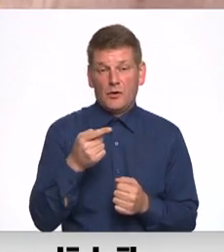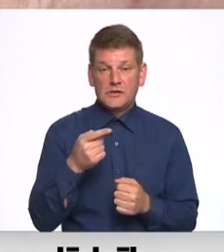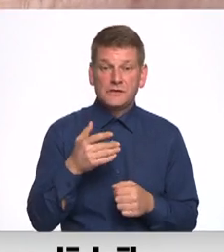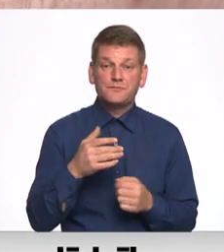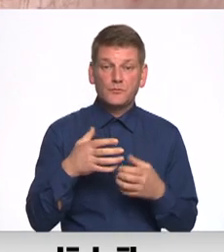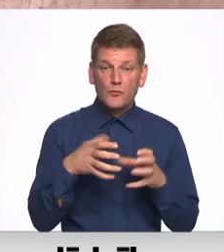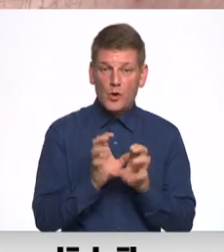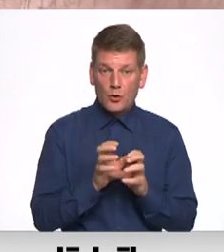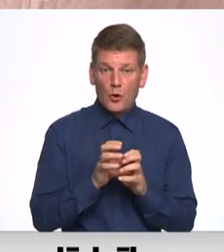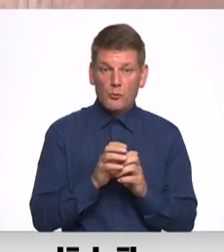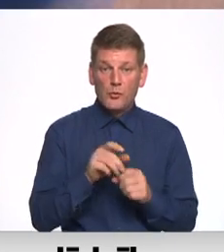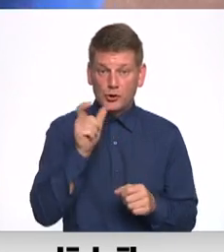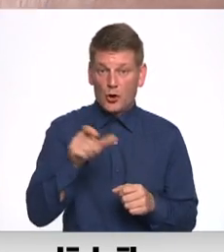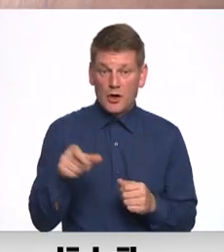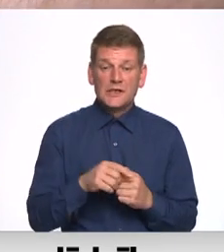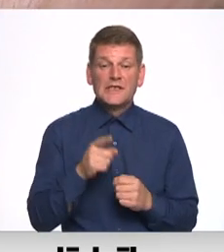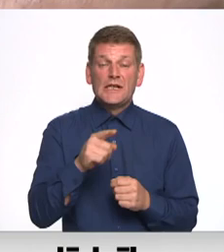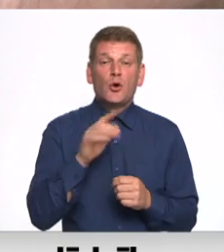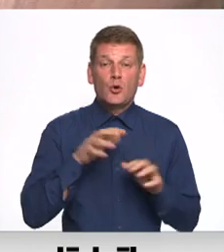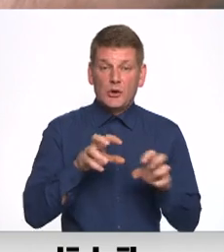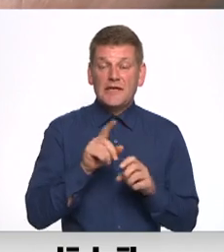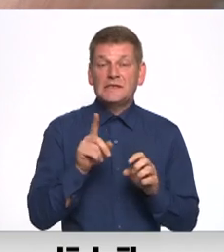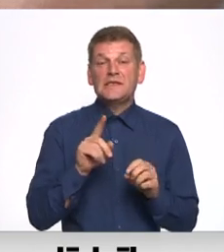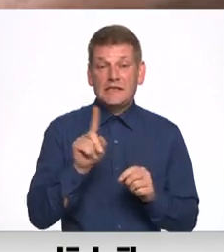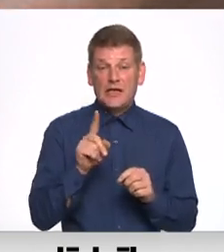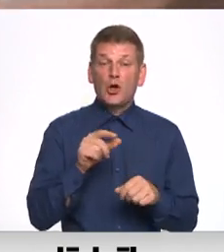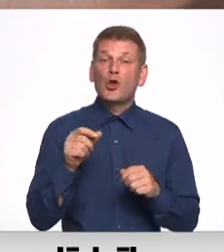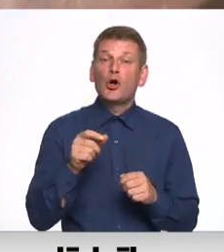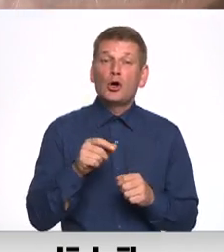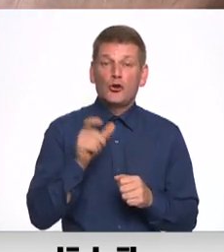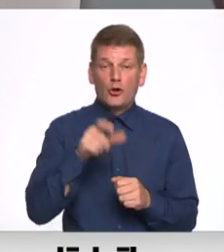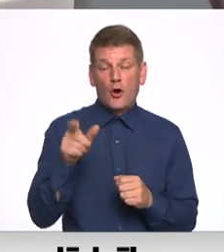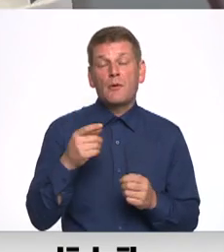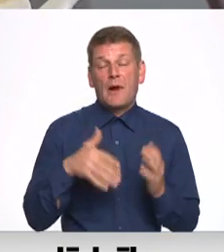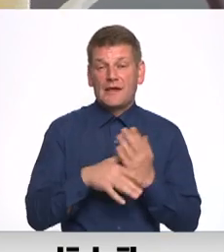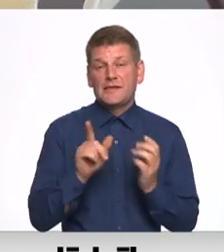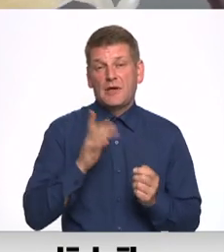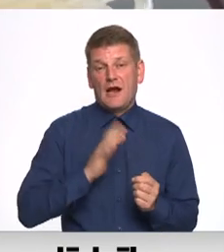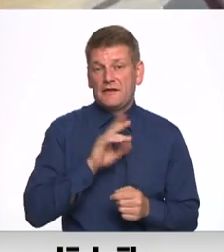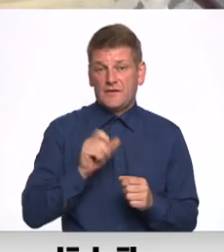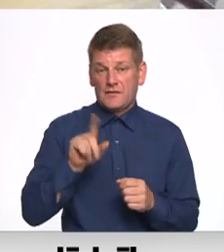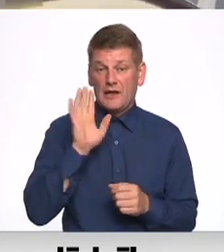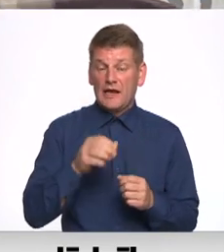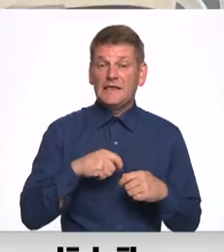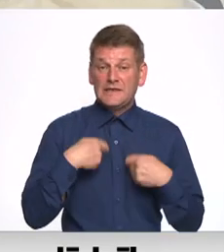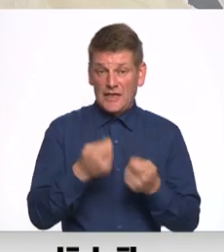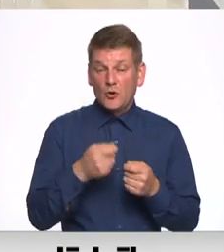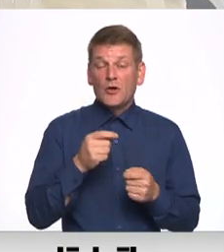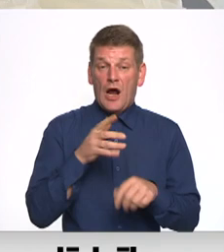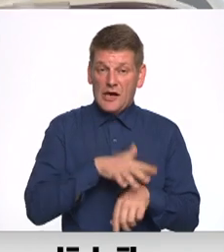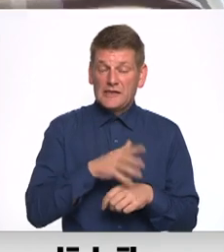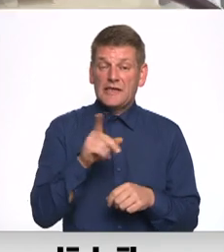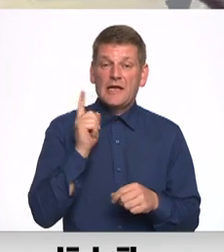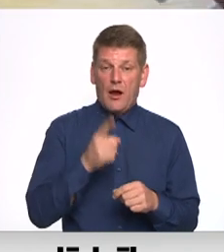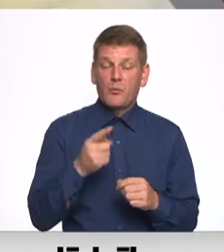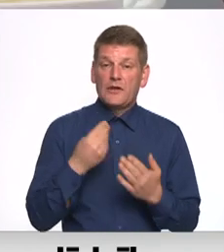Jo tradicionāli rudens sākums ir sezona, kad donoru palīdzību tiek gaidīta visvairāk. Lai ziedotu asins, līdz jābūt derīgam personu